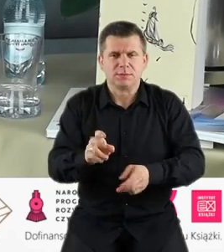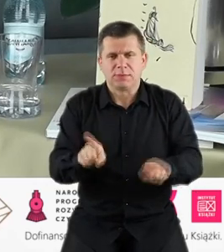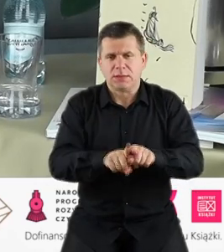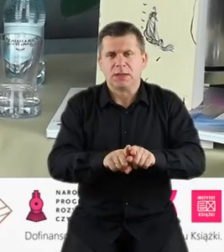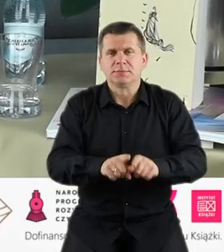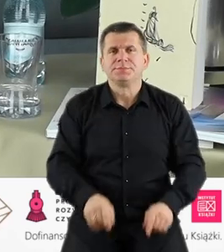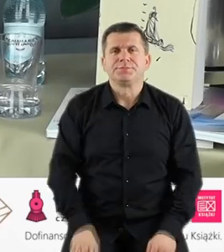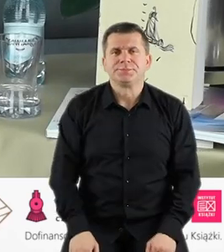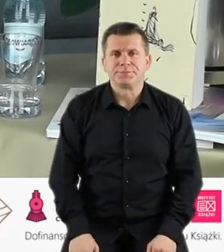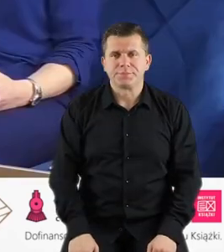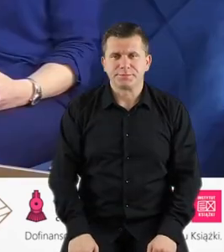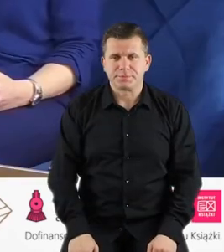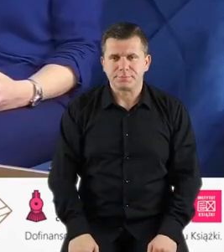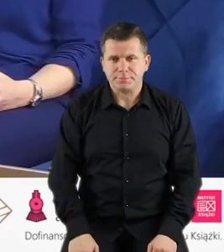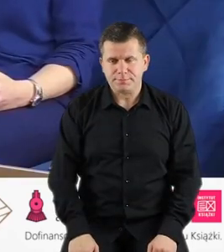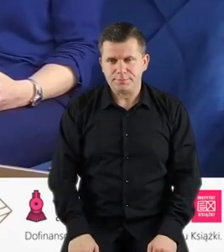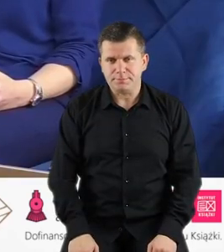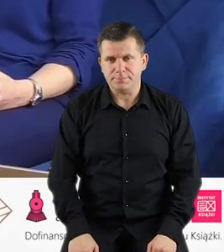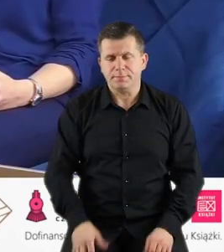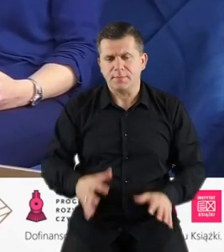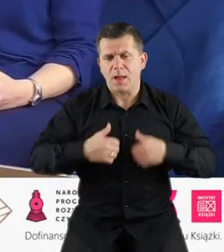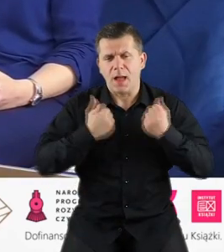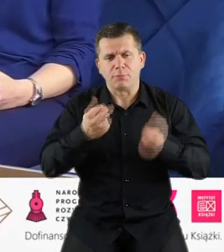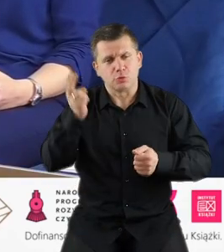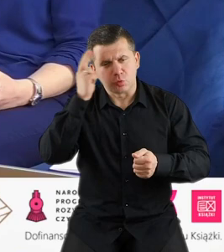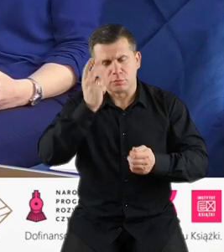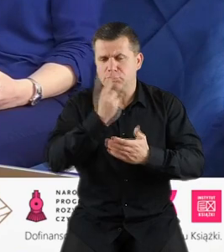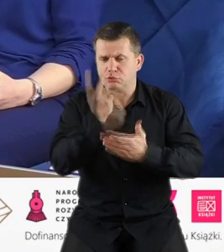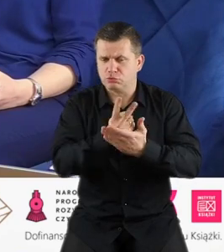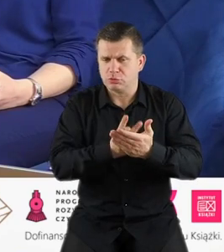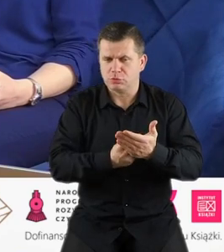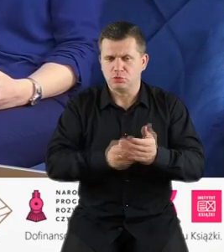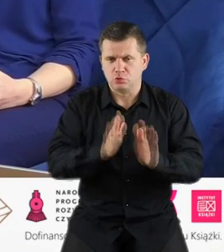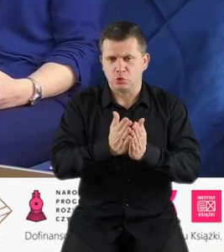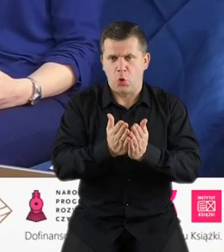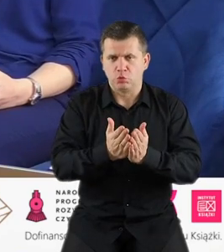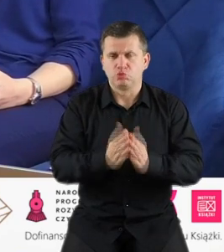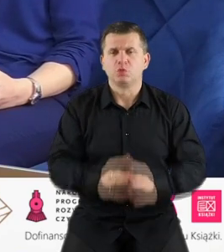jednak, żeby jak najpewniej odczytać książkę,